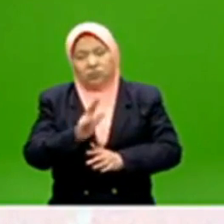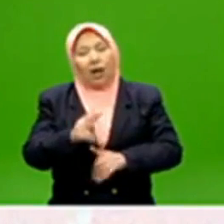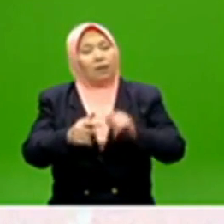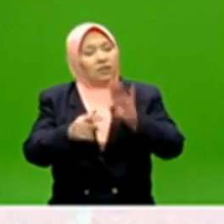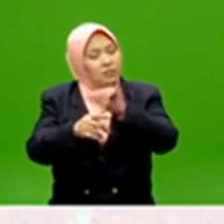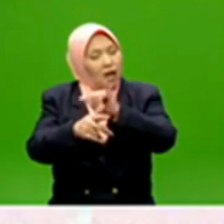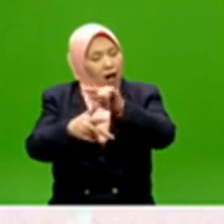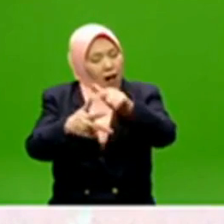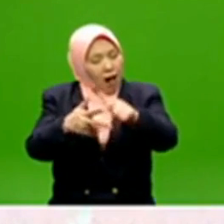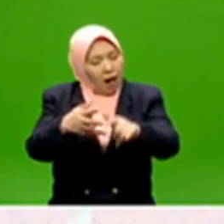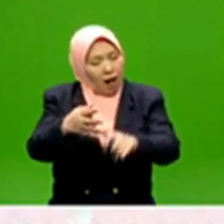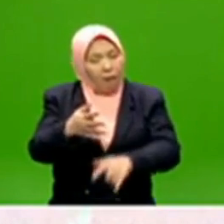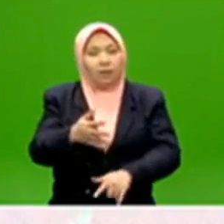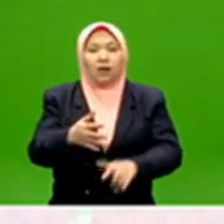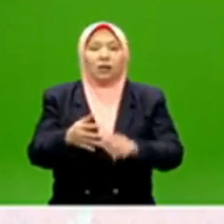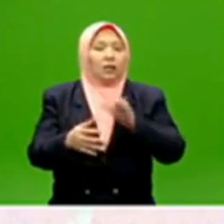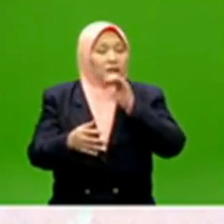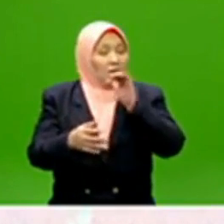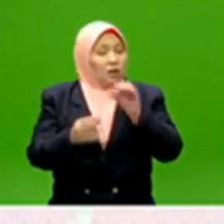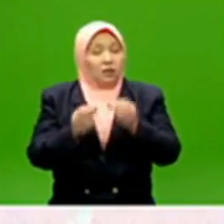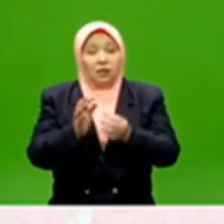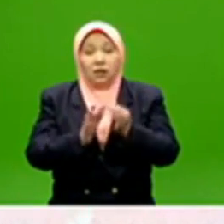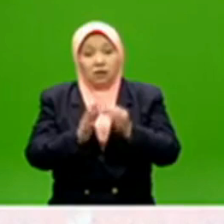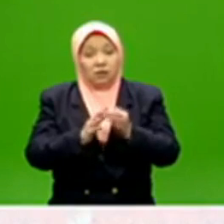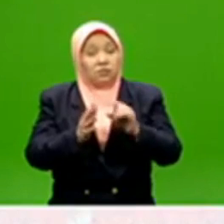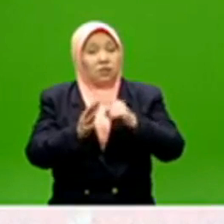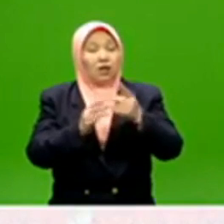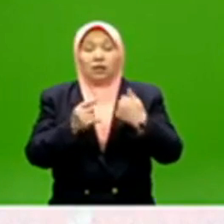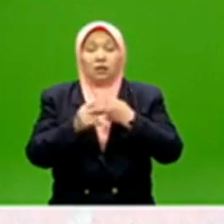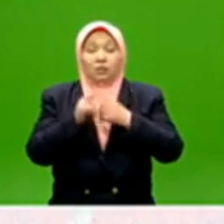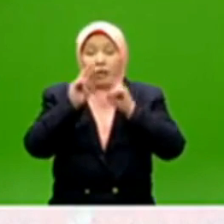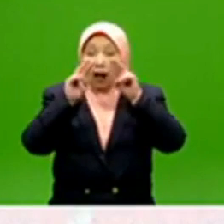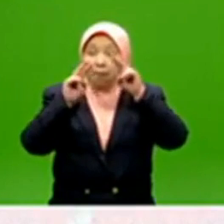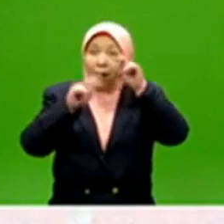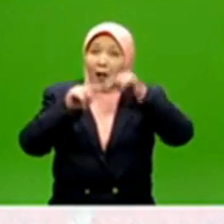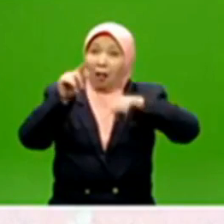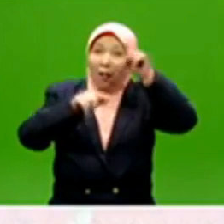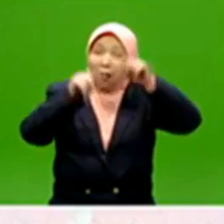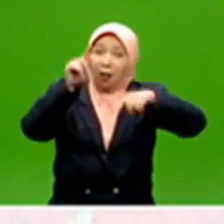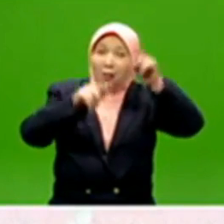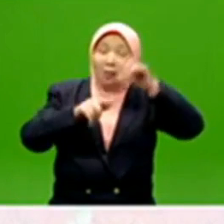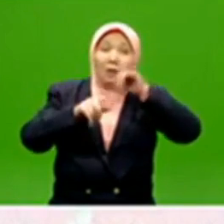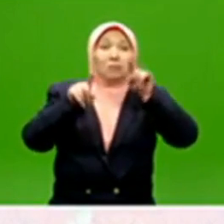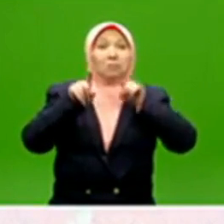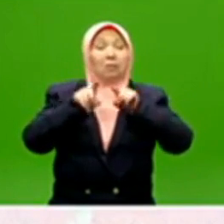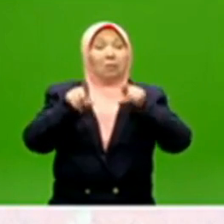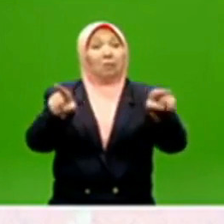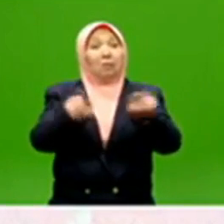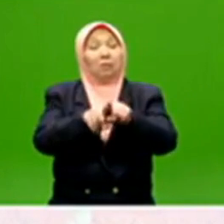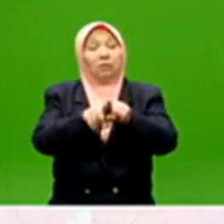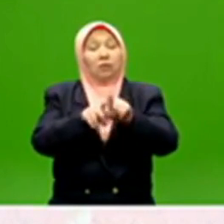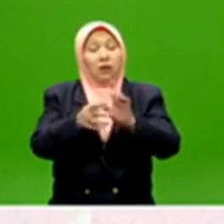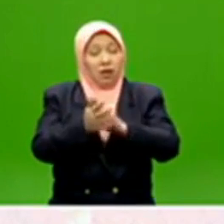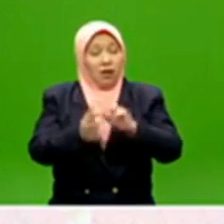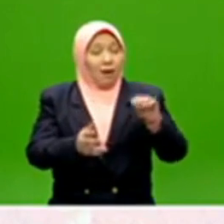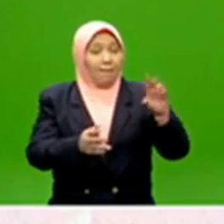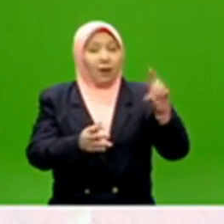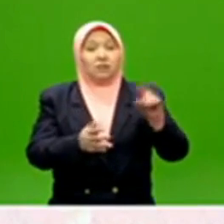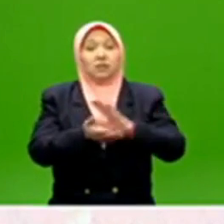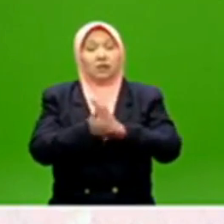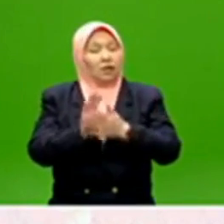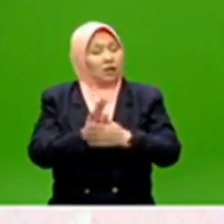dingo ndak ingat lagi dan sebagainya kita Nampak tak sesuai sekate di penyembahan mungkin jangan